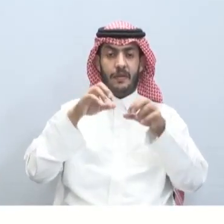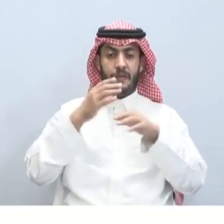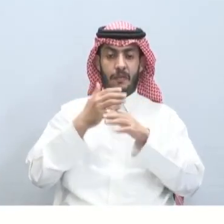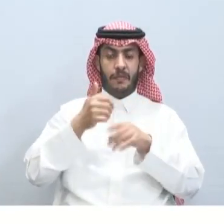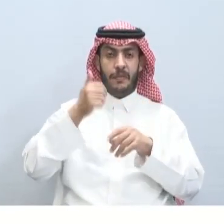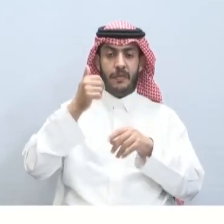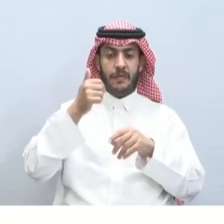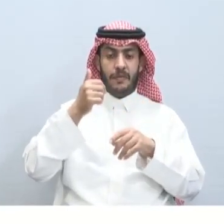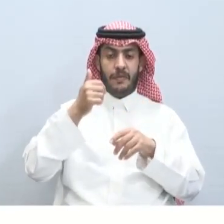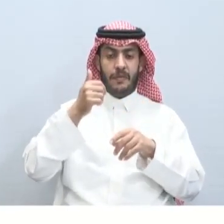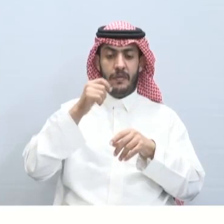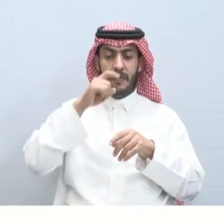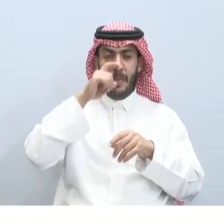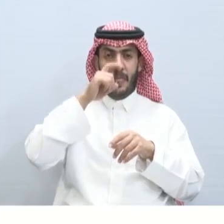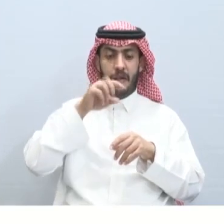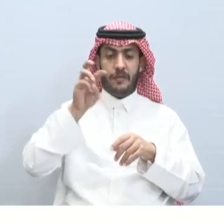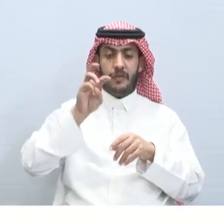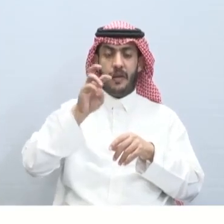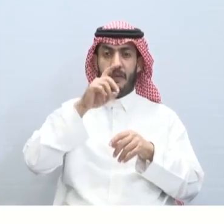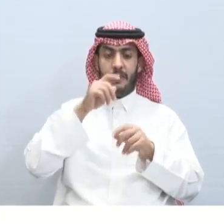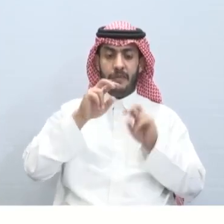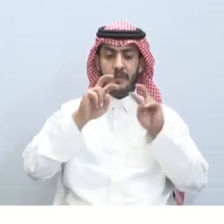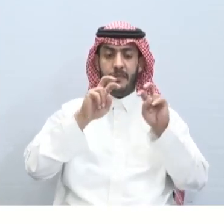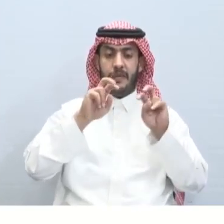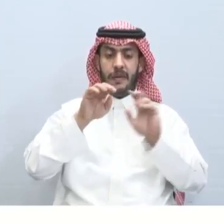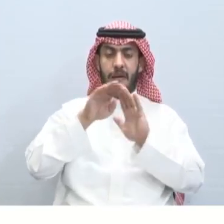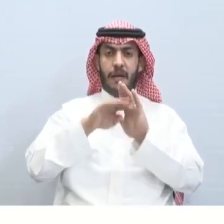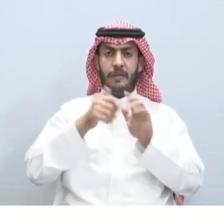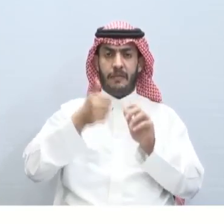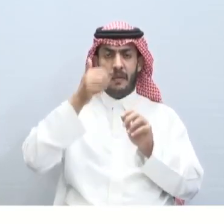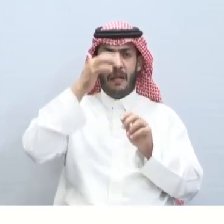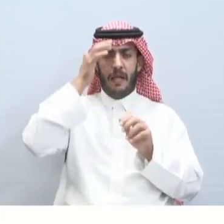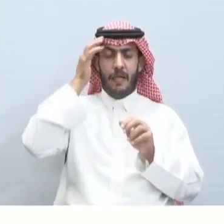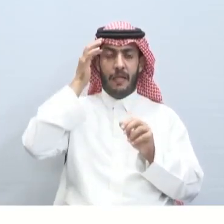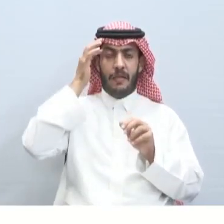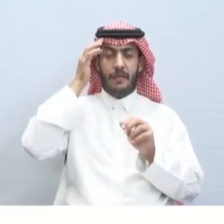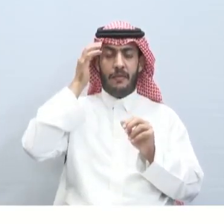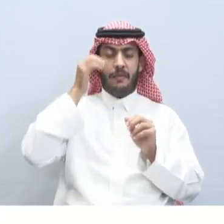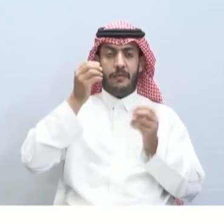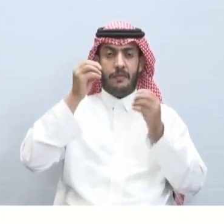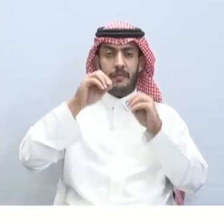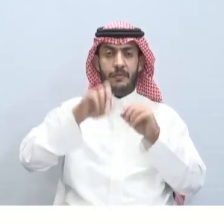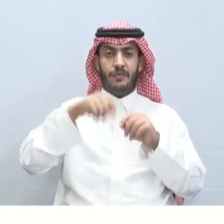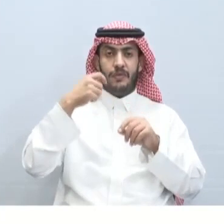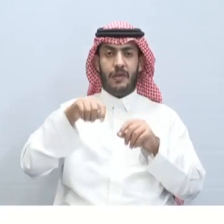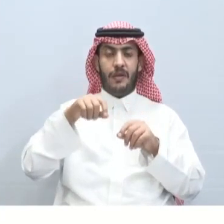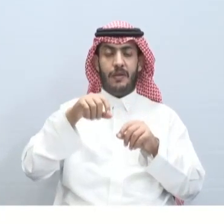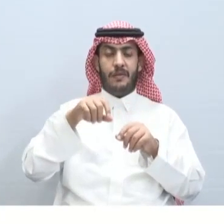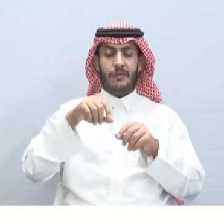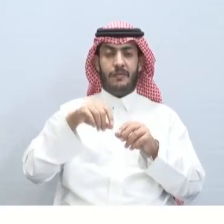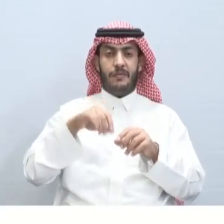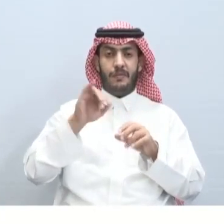بنجاح يجب على الشركه التعرف على العوامل المحتمله التي تؤثر على شراء